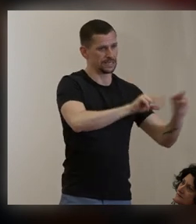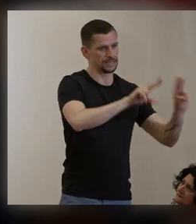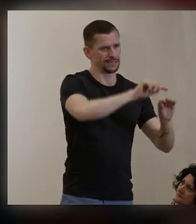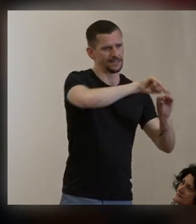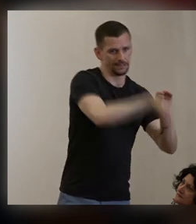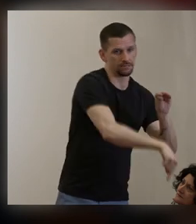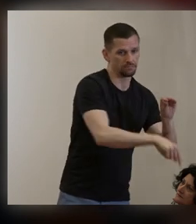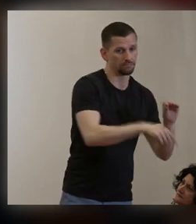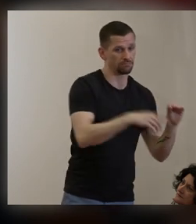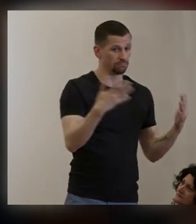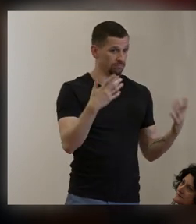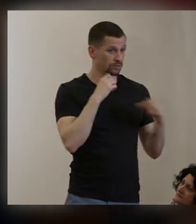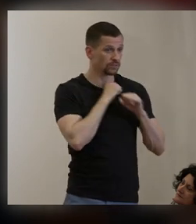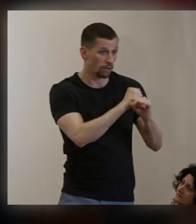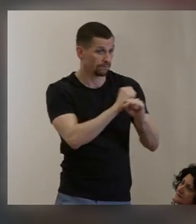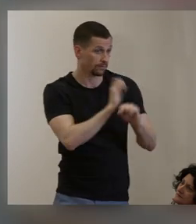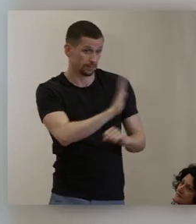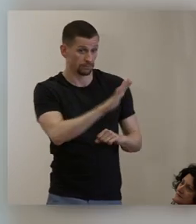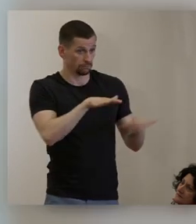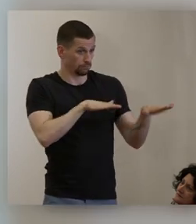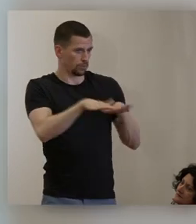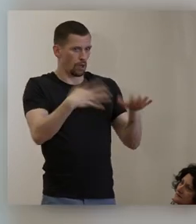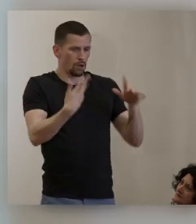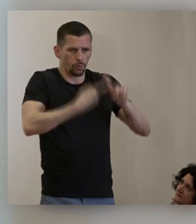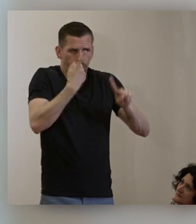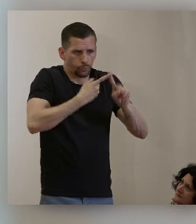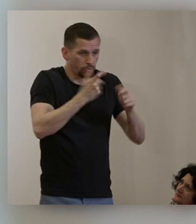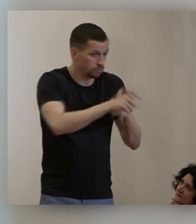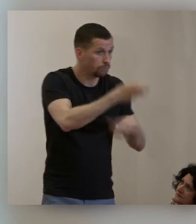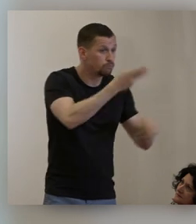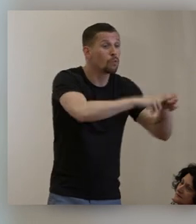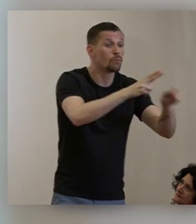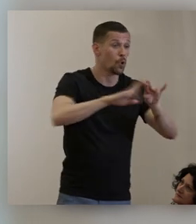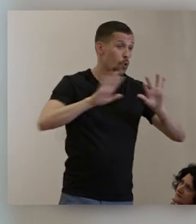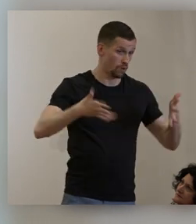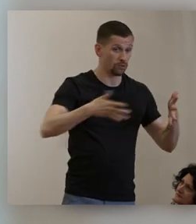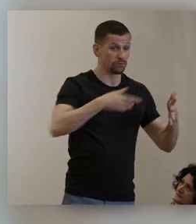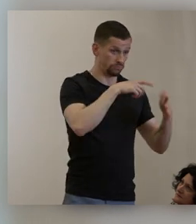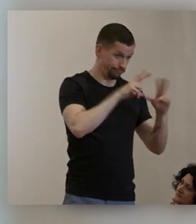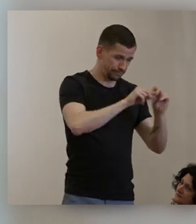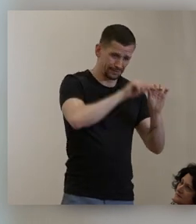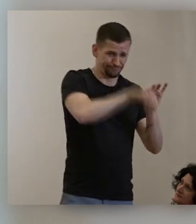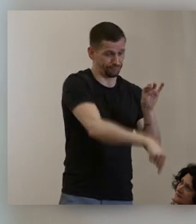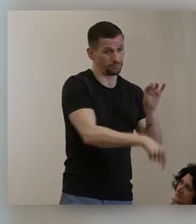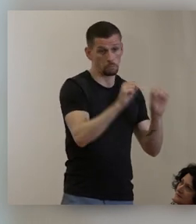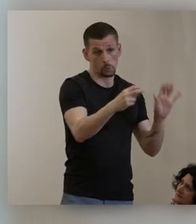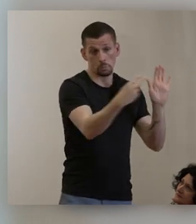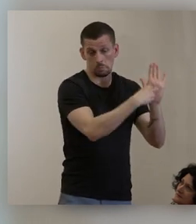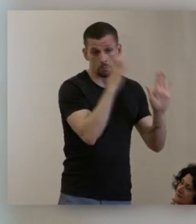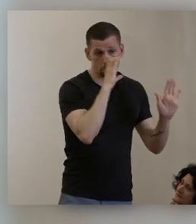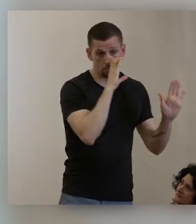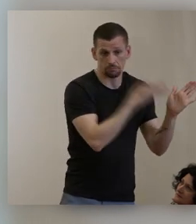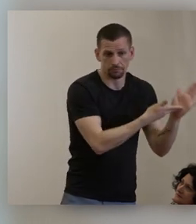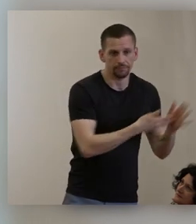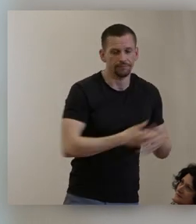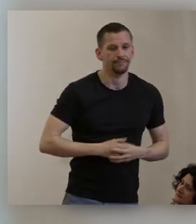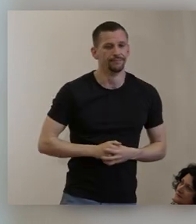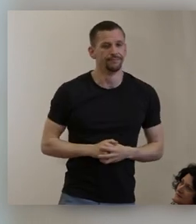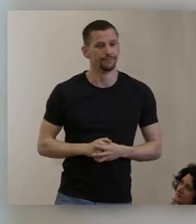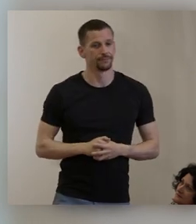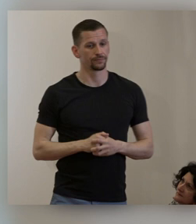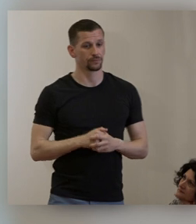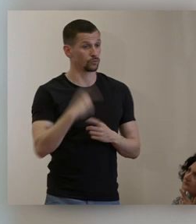les églises et non dans les cimetières. Donc il est intéressant de voir que Debré lit le mariage et la sépulture. On